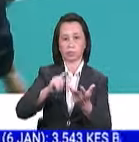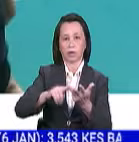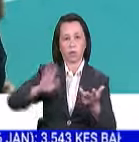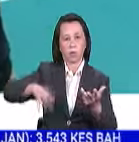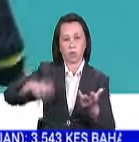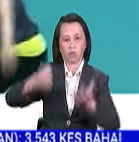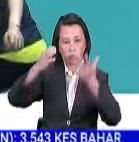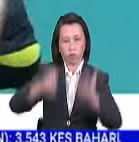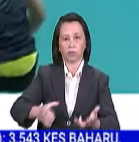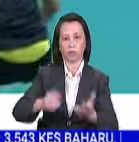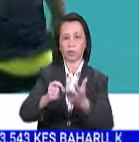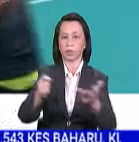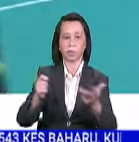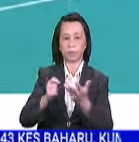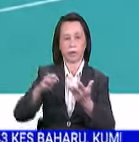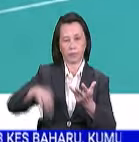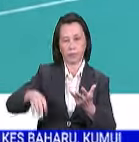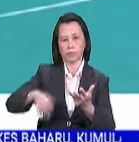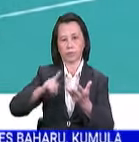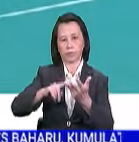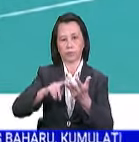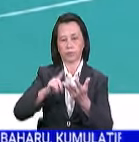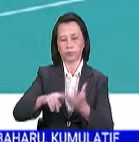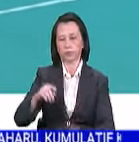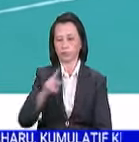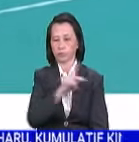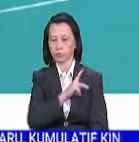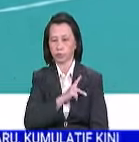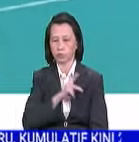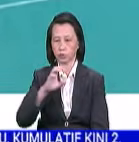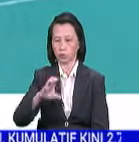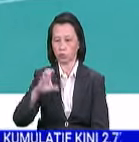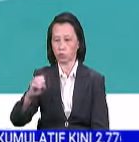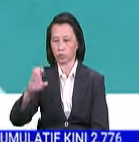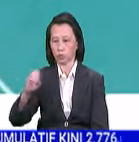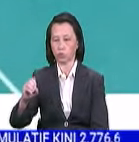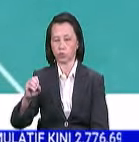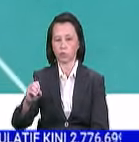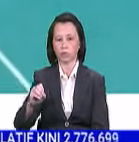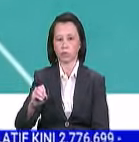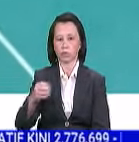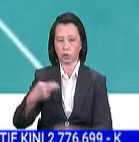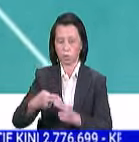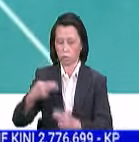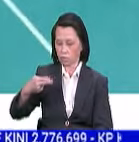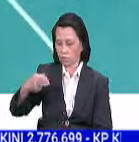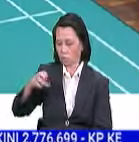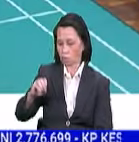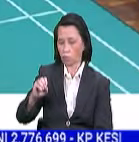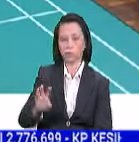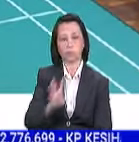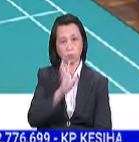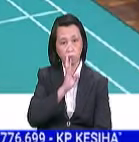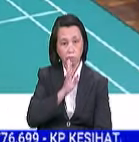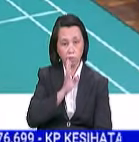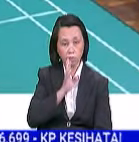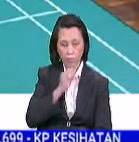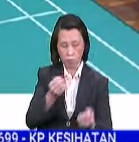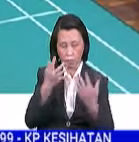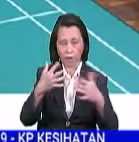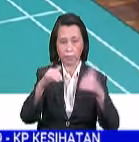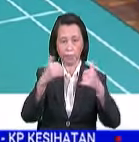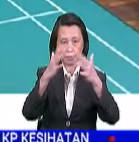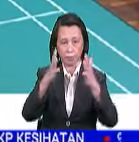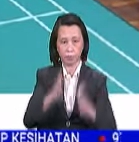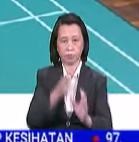masih belum diputuskan. Ketua Pegawai Operasi COO Malaysia Purple League MPL, Ho Kek Mong, dalam kenyataan berkata, kebanyakan